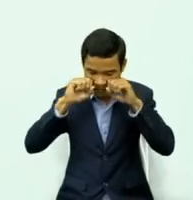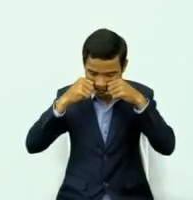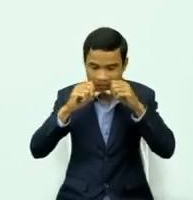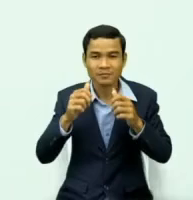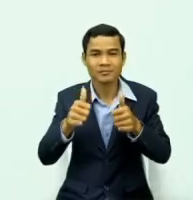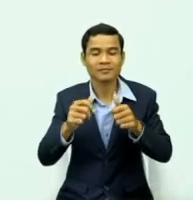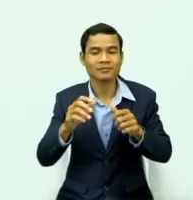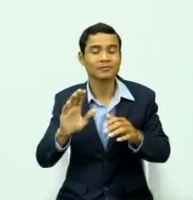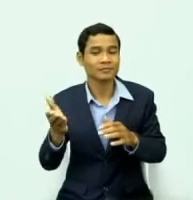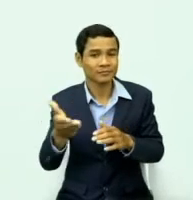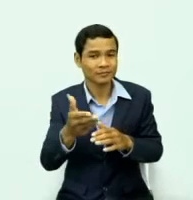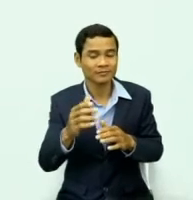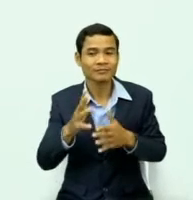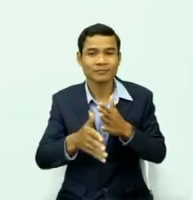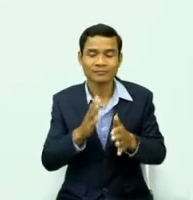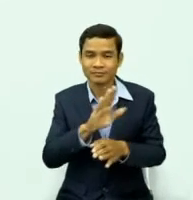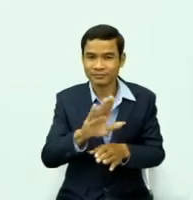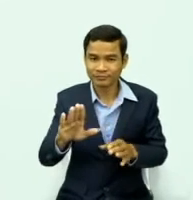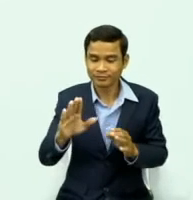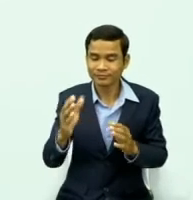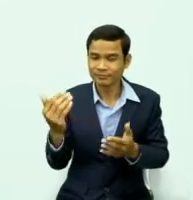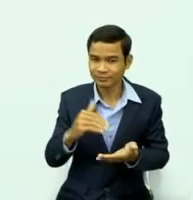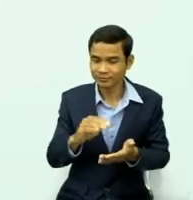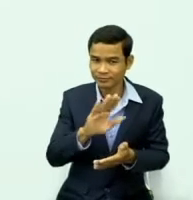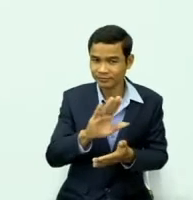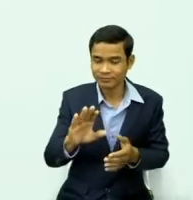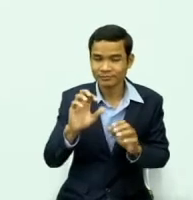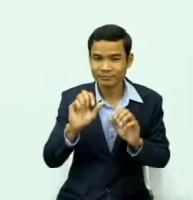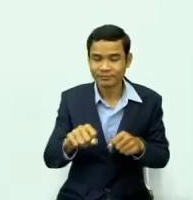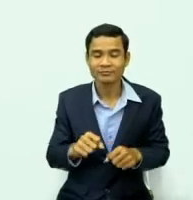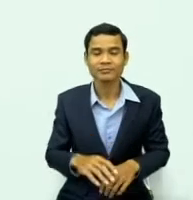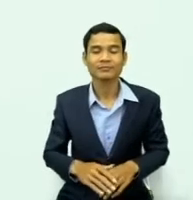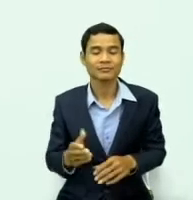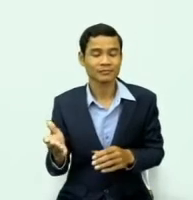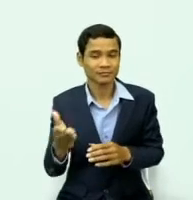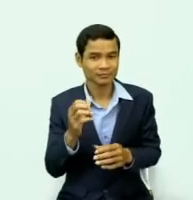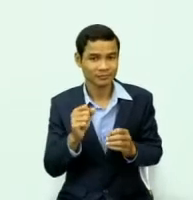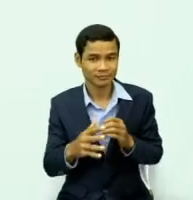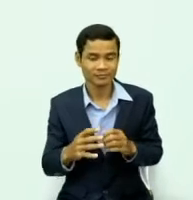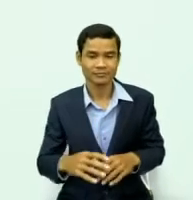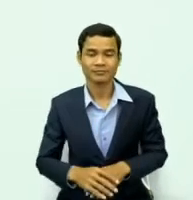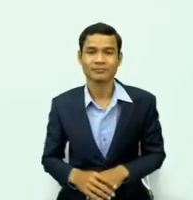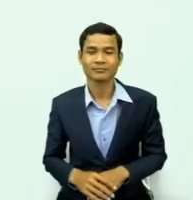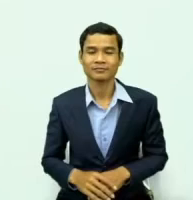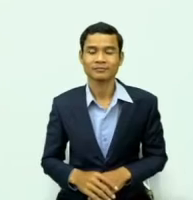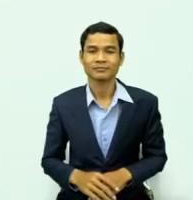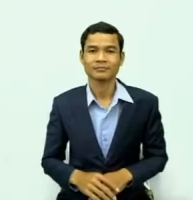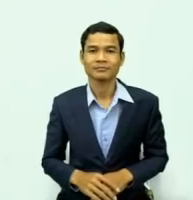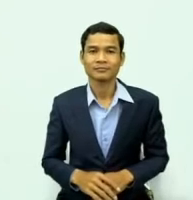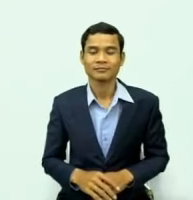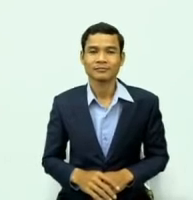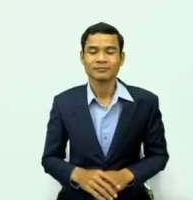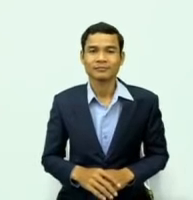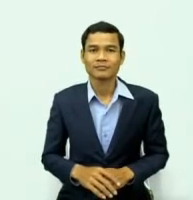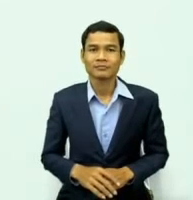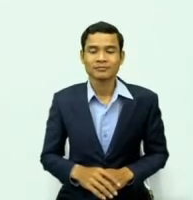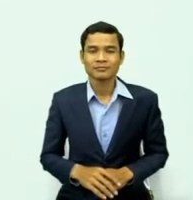tỏ này cứu cho sắp con ăn bình bật đòn chả con ăn được luôn ánh chắc bật đám